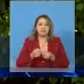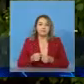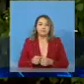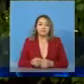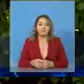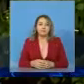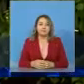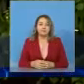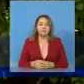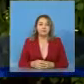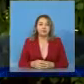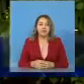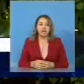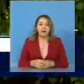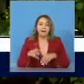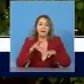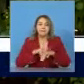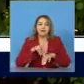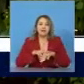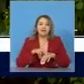Рейдтік шаралар барысында полиция